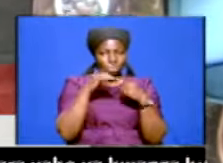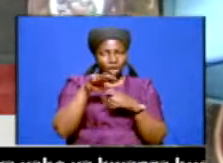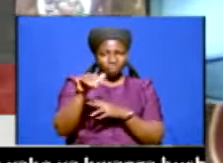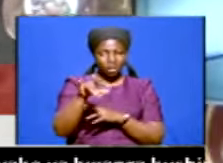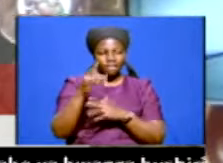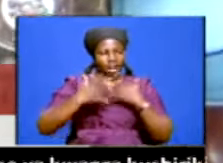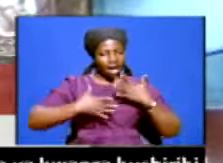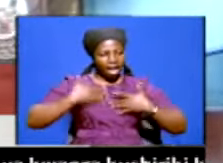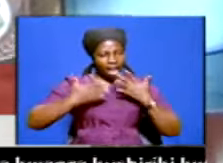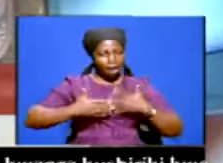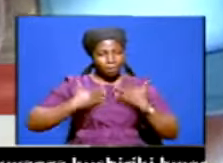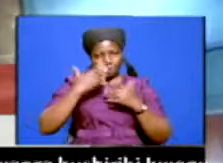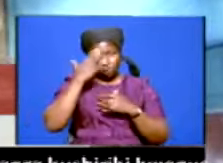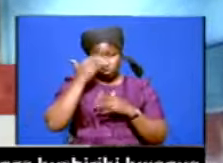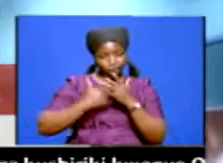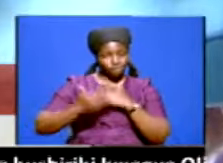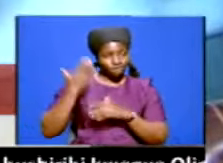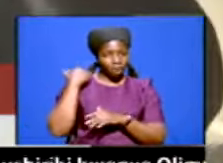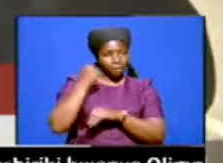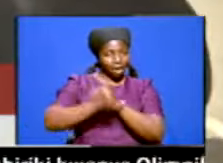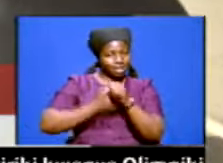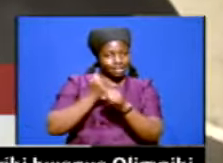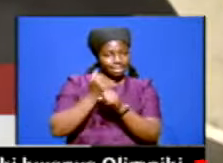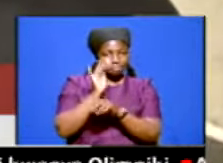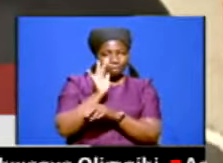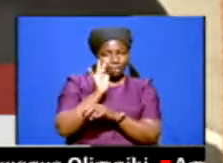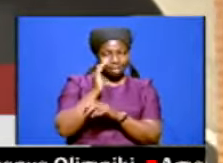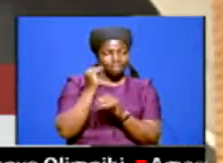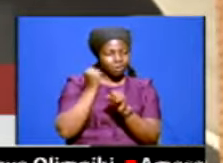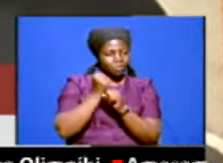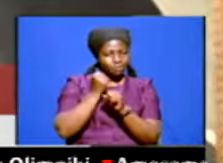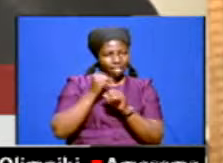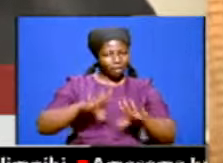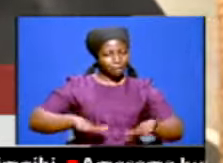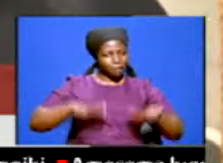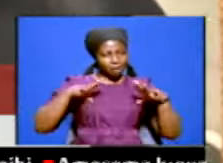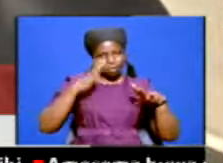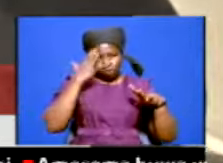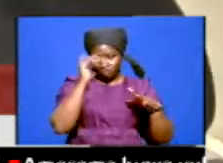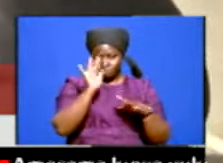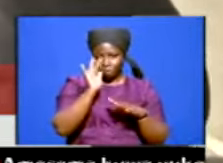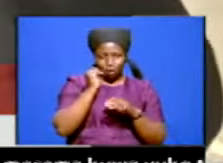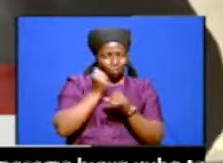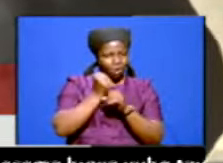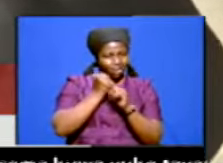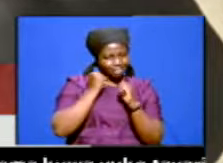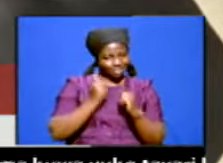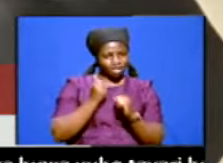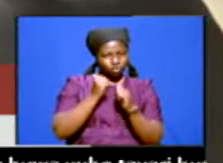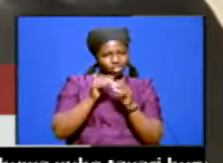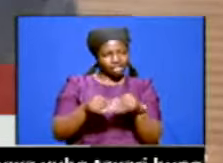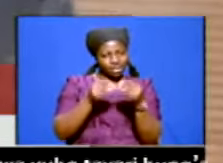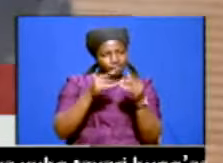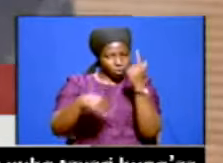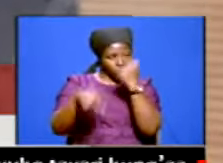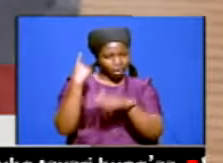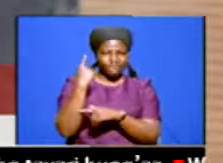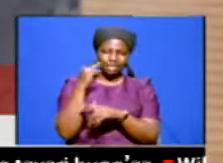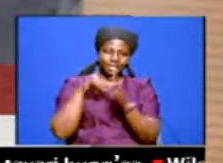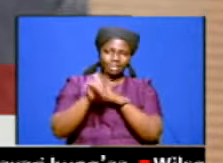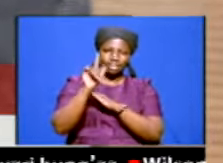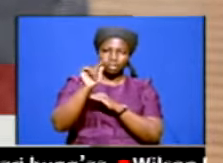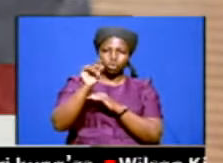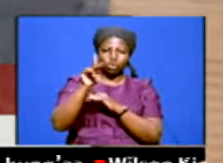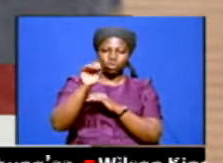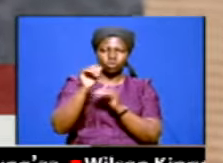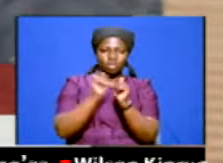miaka yake ya awali na anajivunia bidii yake iliyompa ushindi mkubwa mjini Tokyo mwaka 1964. Ameisii timu ya